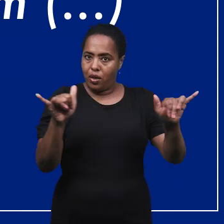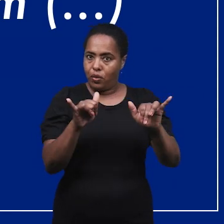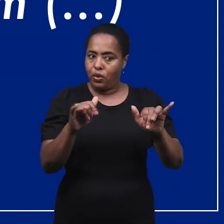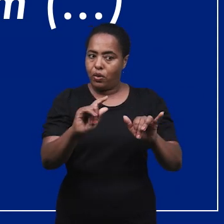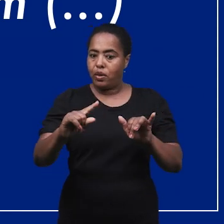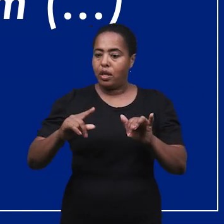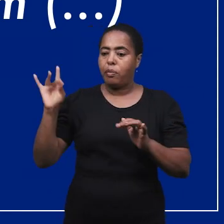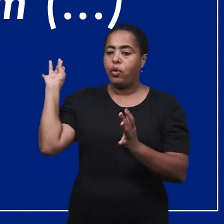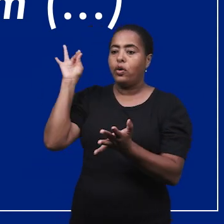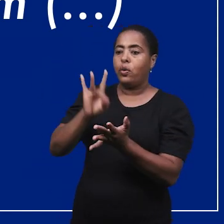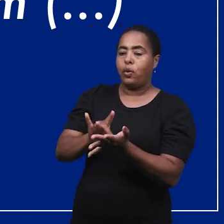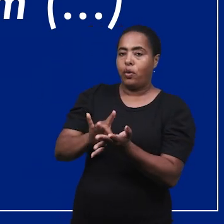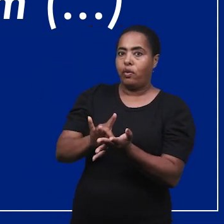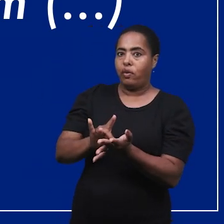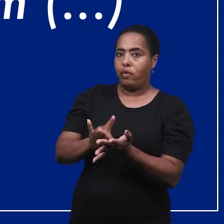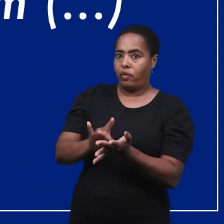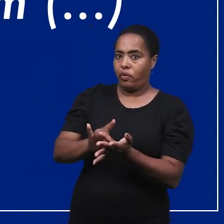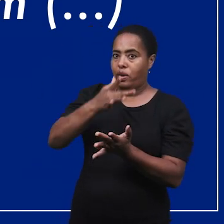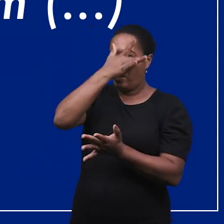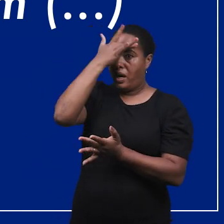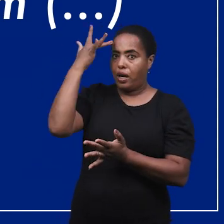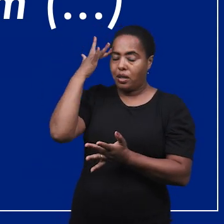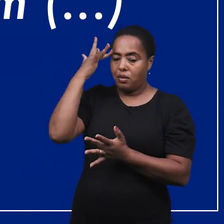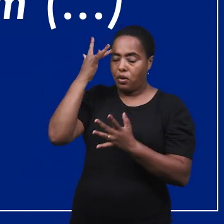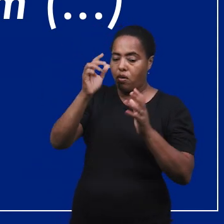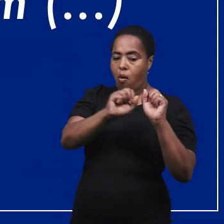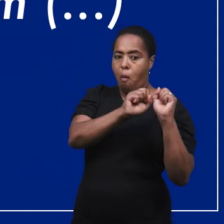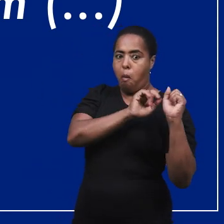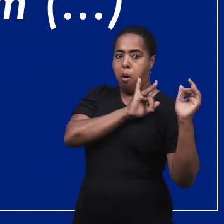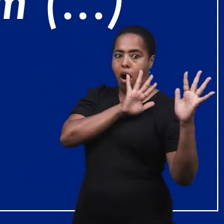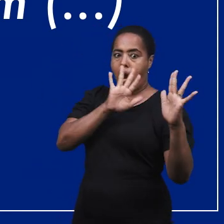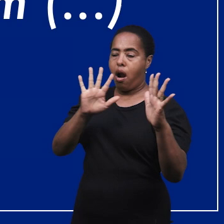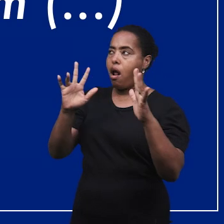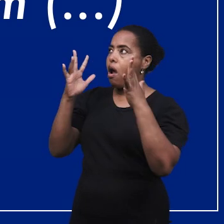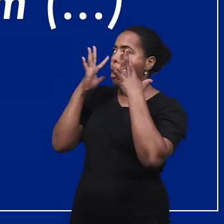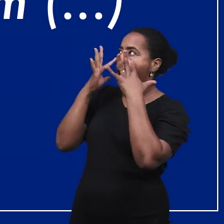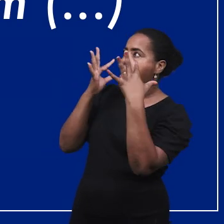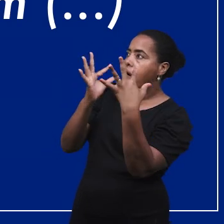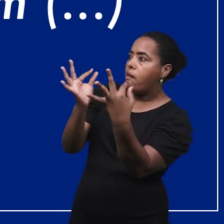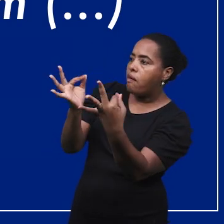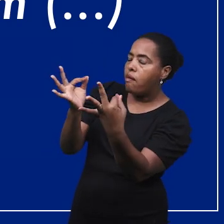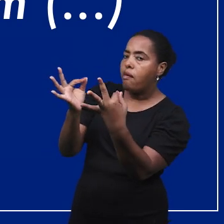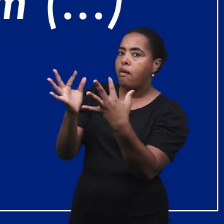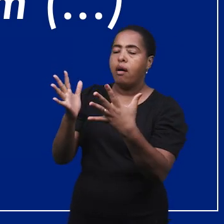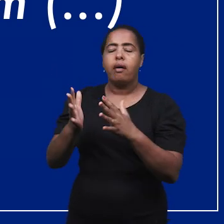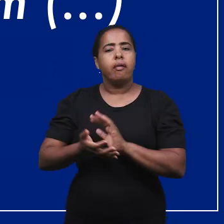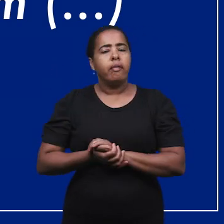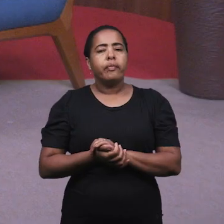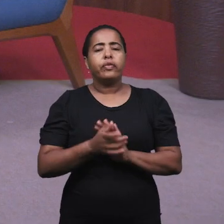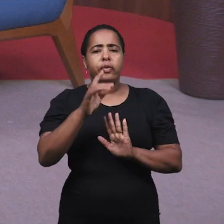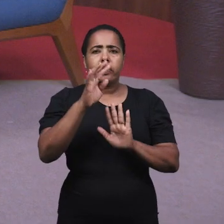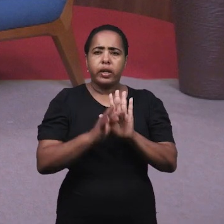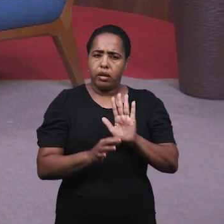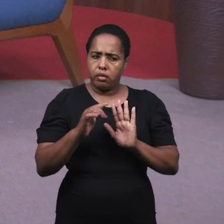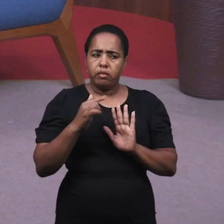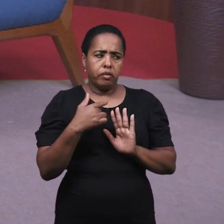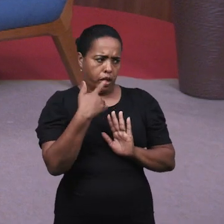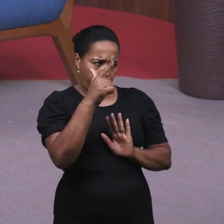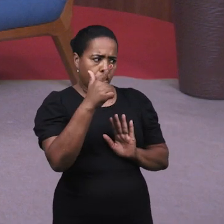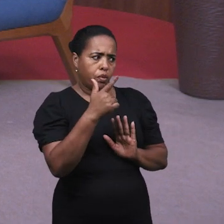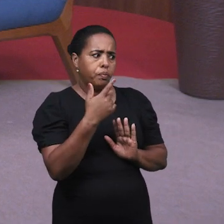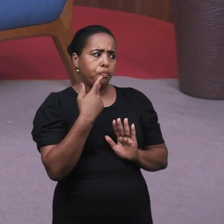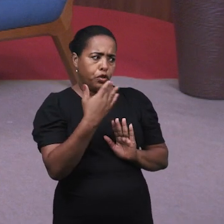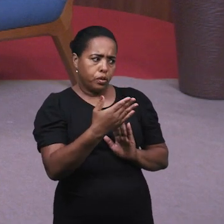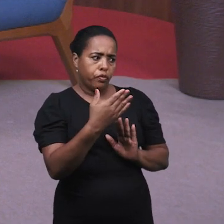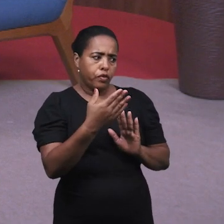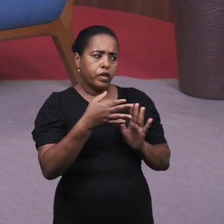après confirmé par ceux qui l'ont entendu. Je vais lire un contexte et après je vais vous demander de faire un commentaire. Le texte